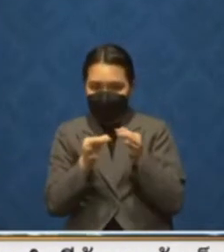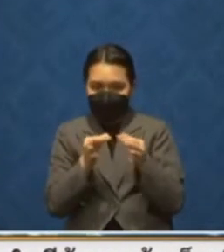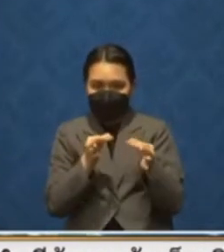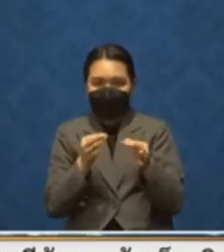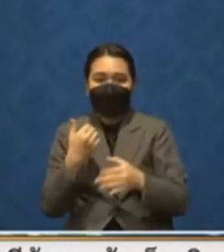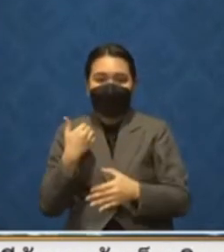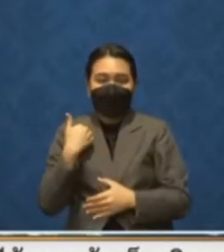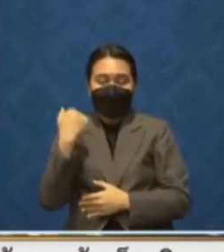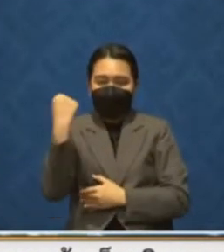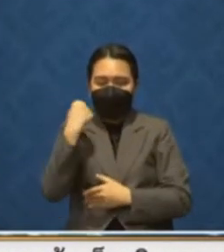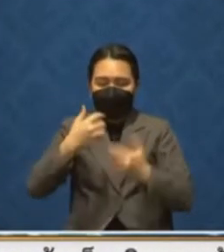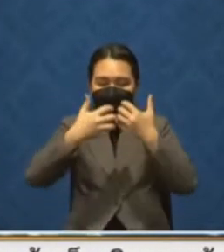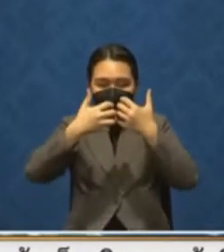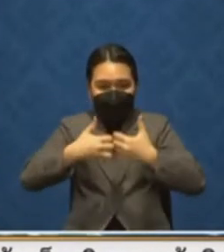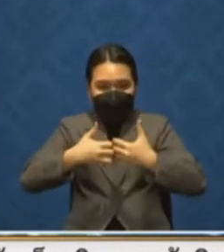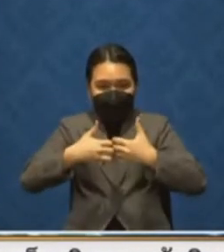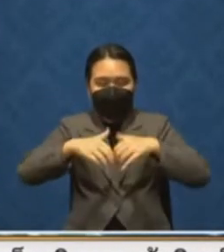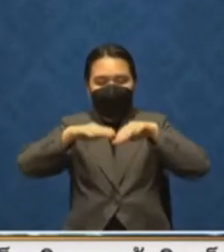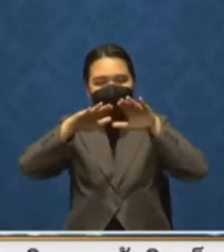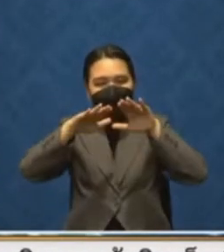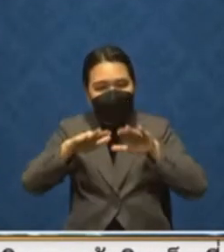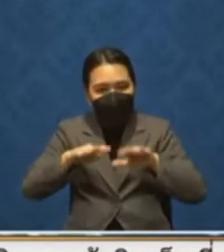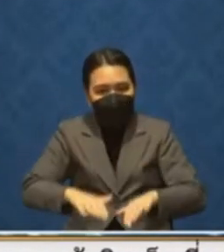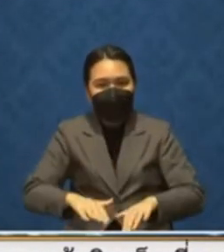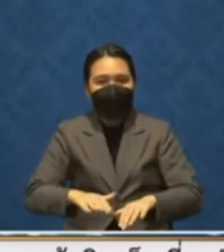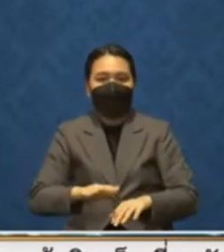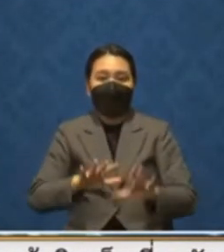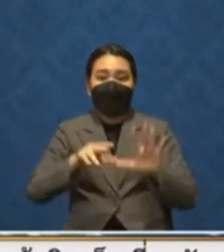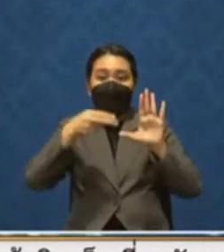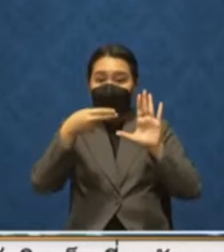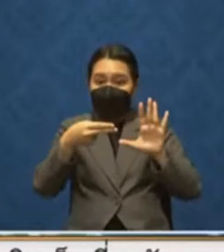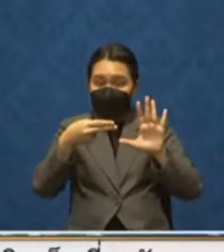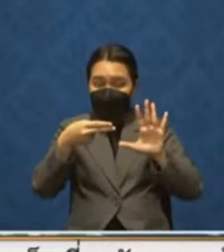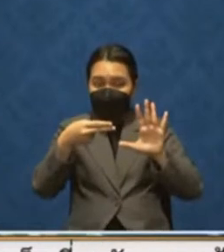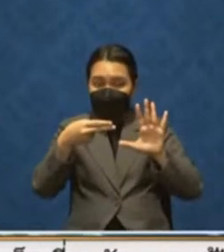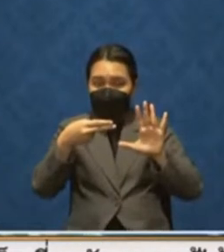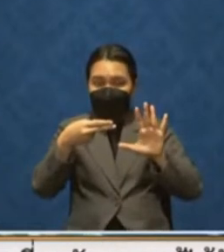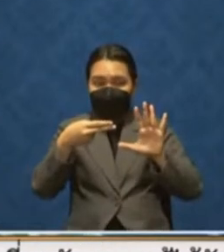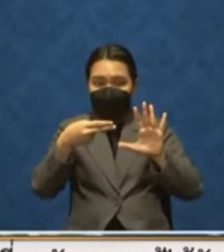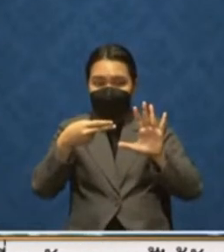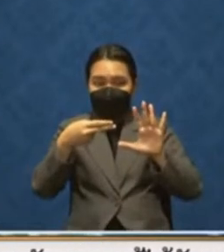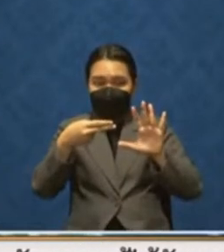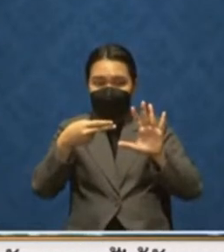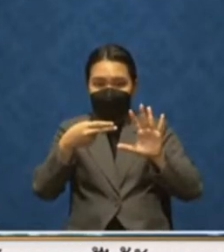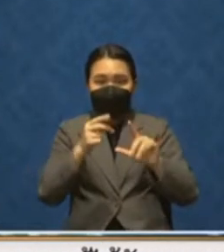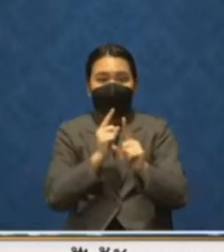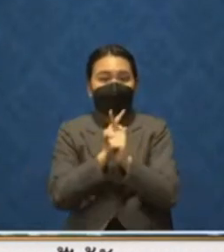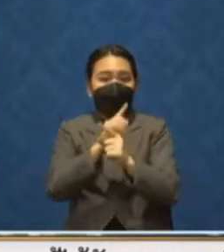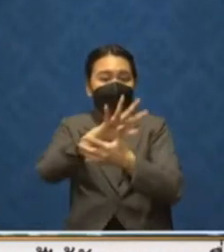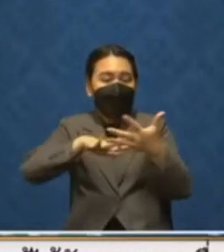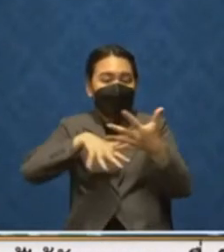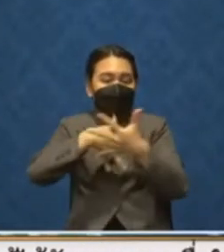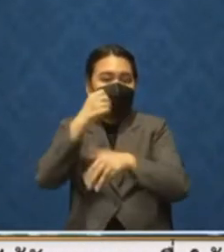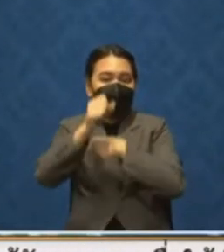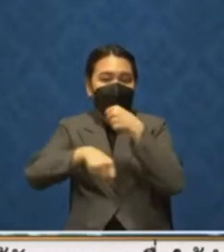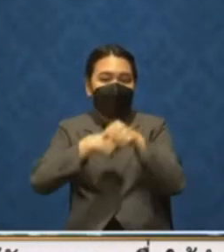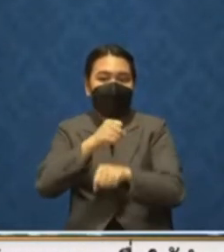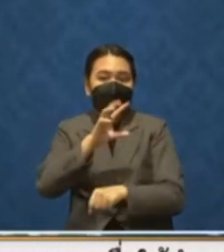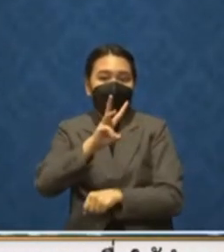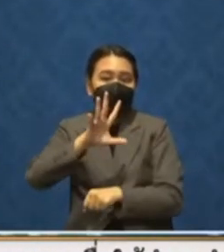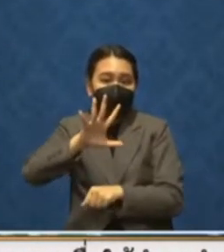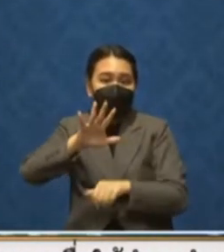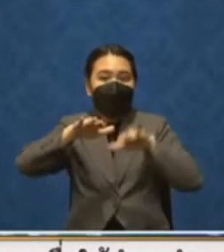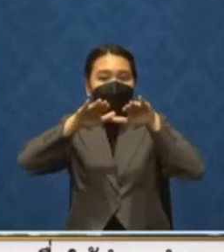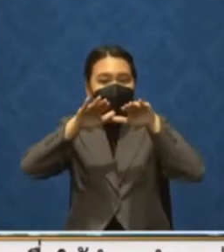กำลังการผลิตลดลงนะครับจากห้าหมื่นกว่าก็ตามแผนของ 6 5ก็ลดมา 3,000เมกะวัตต์